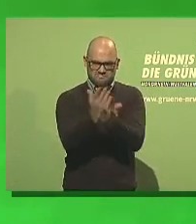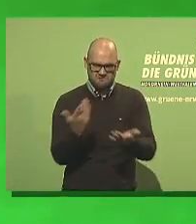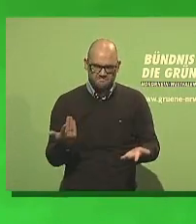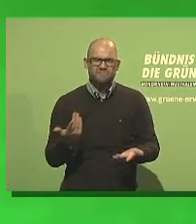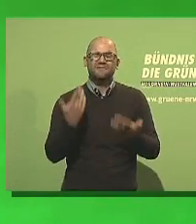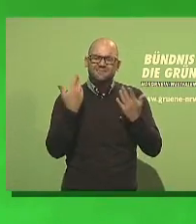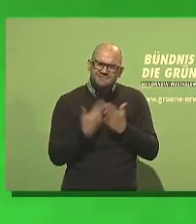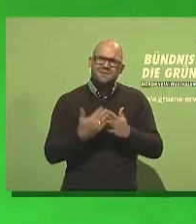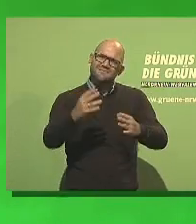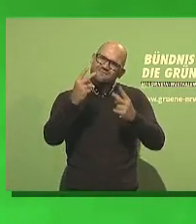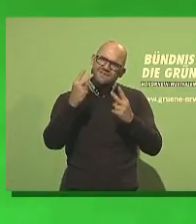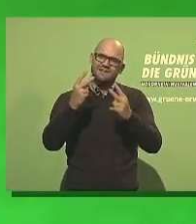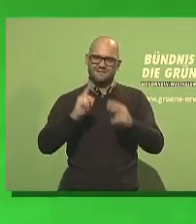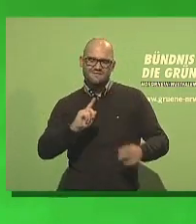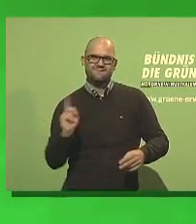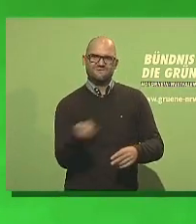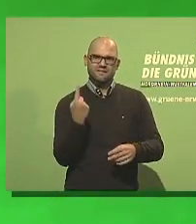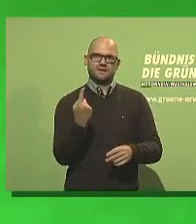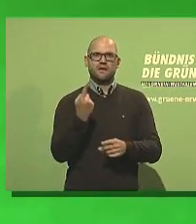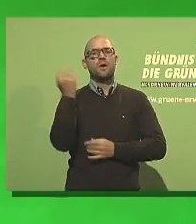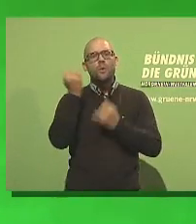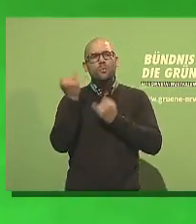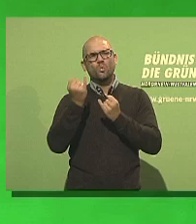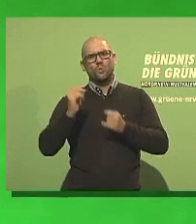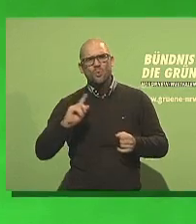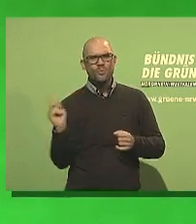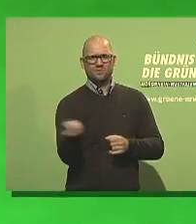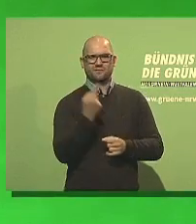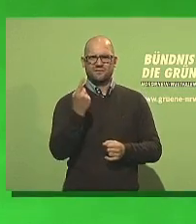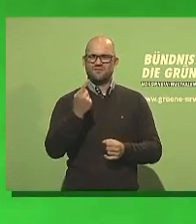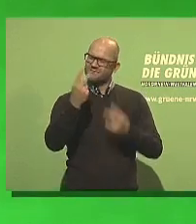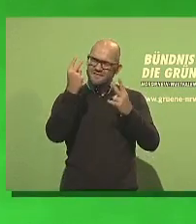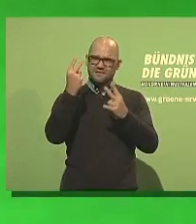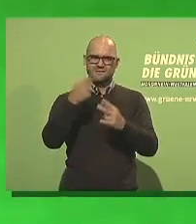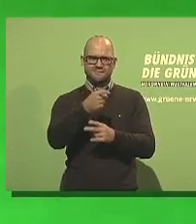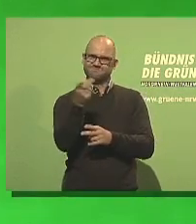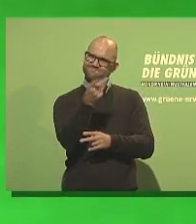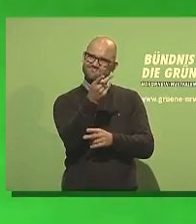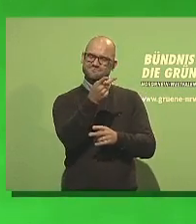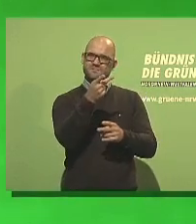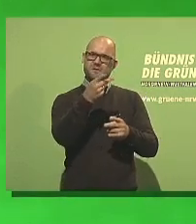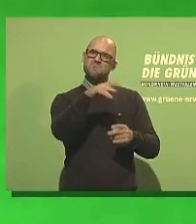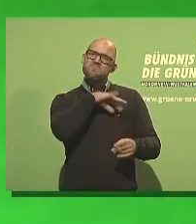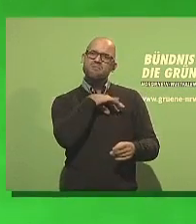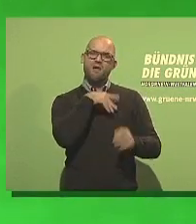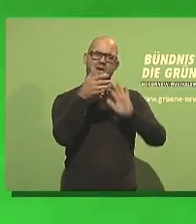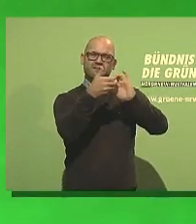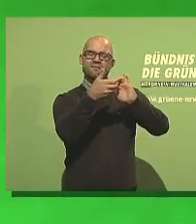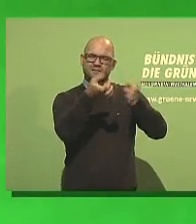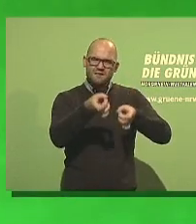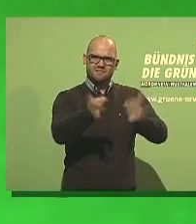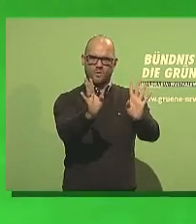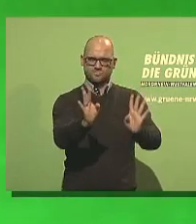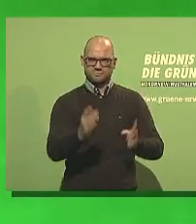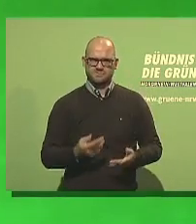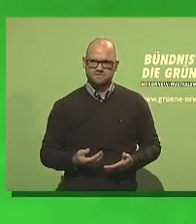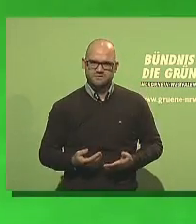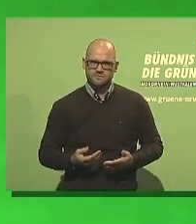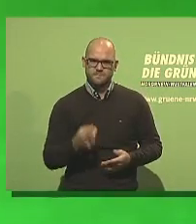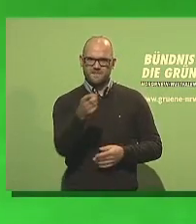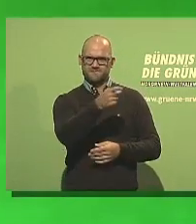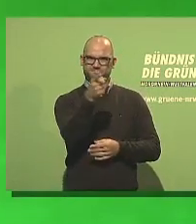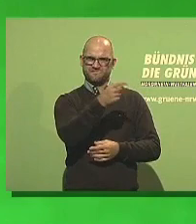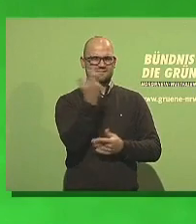auf uns Grüne an, diesem würdelosen Treiben ein Ende zu machen. Es kommt auf uns an, diese als Regierung